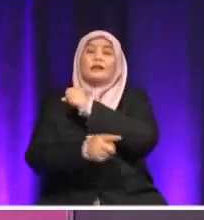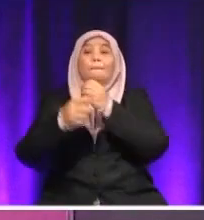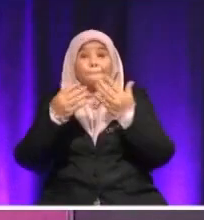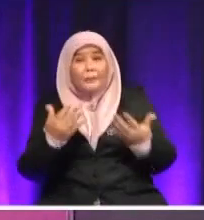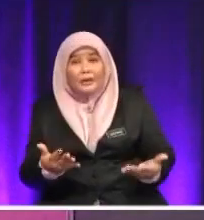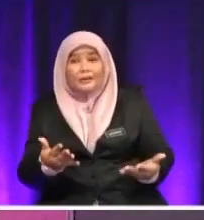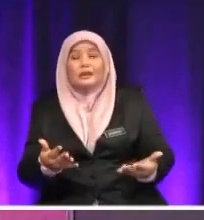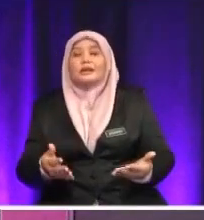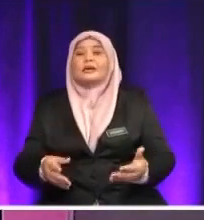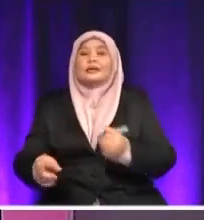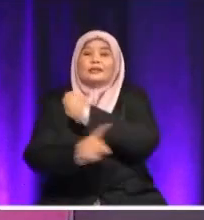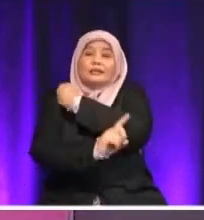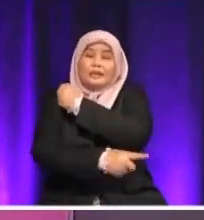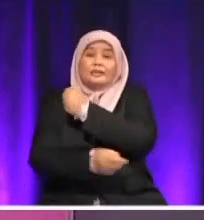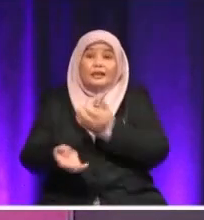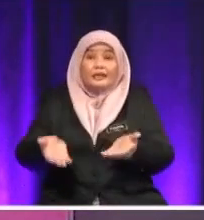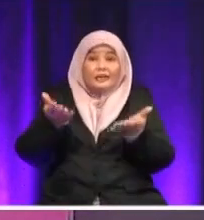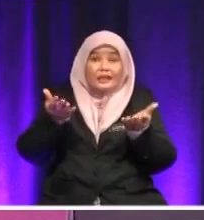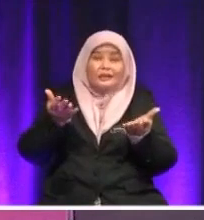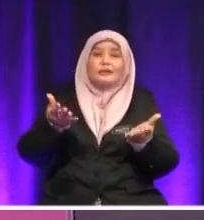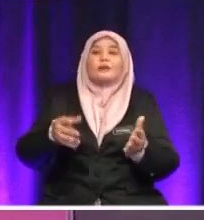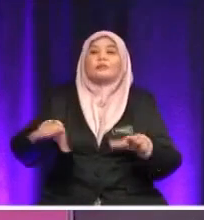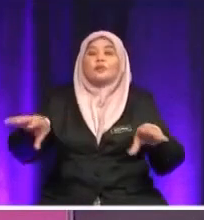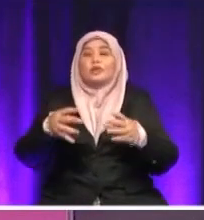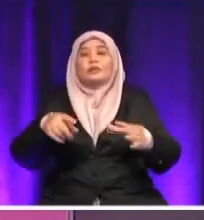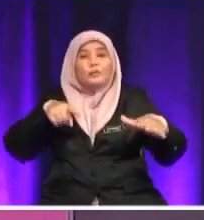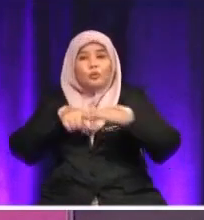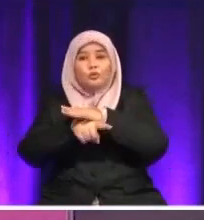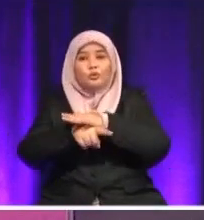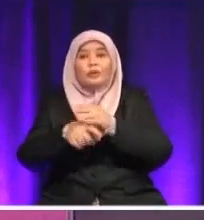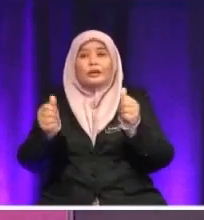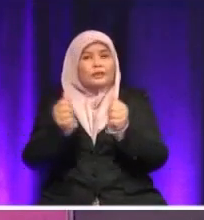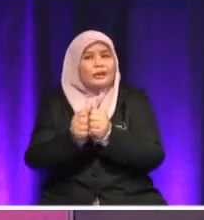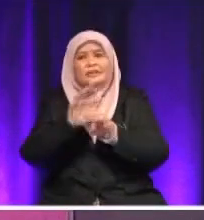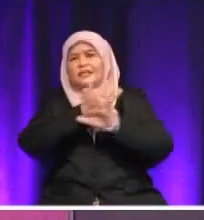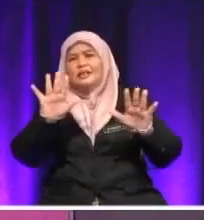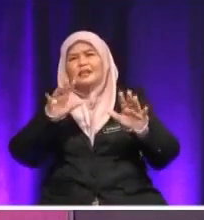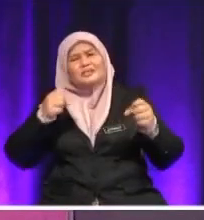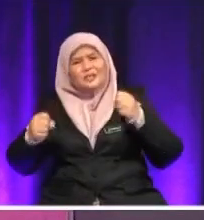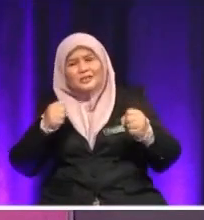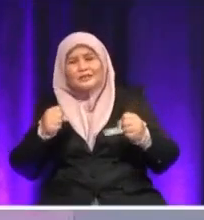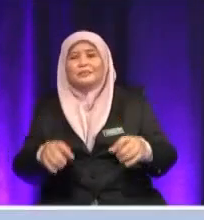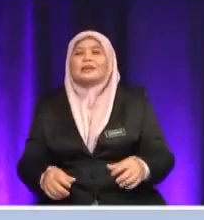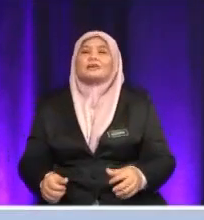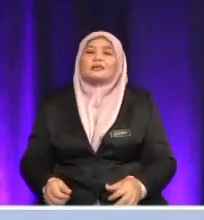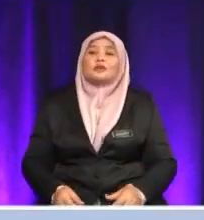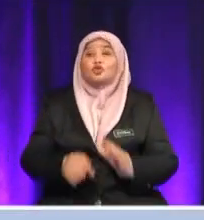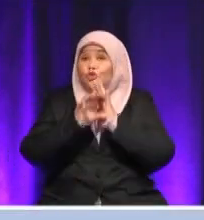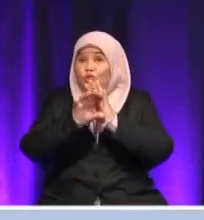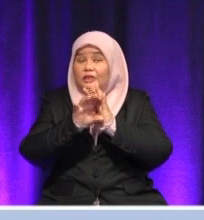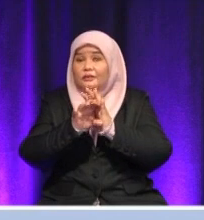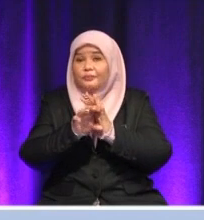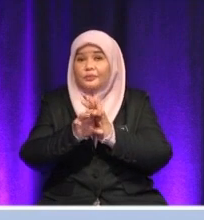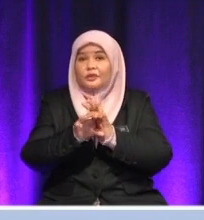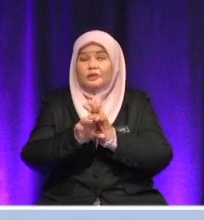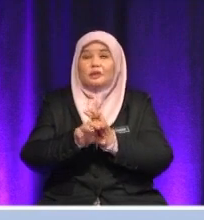Manakala diat ringan pula ialah perbuatan kesalahan membunuh dengan tidak sengaja. Macam mana, Ustaz? Contohnya macam ni, Hakim.